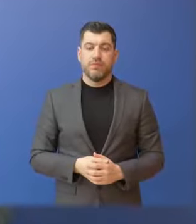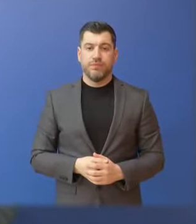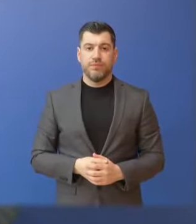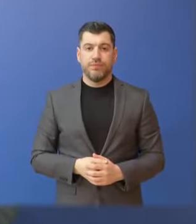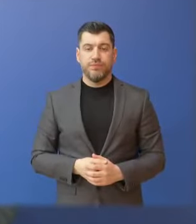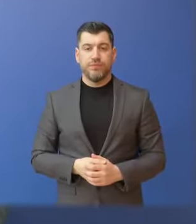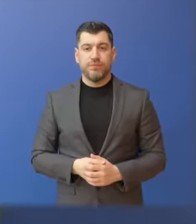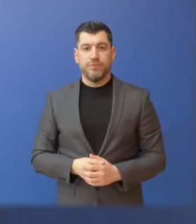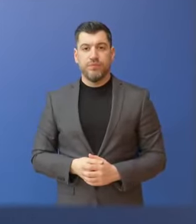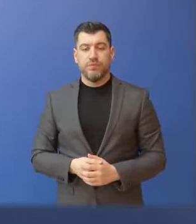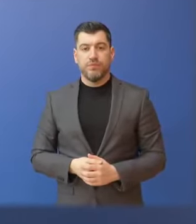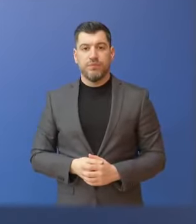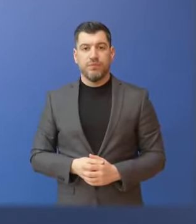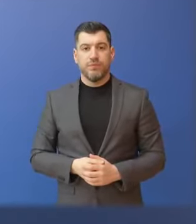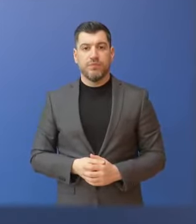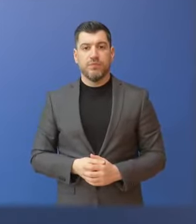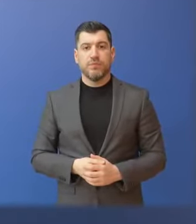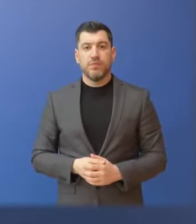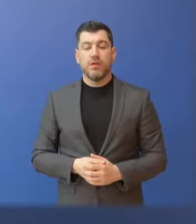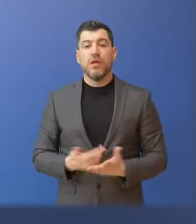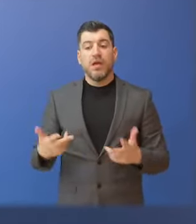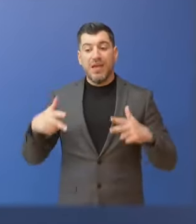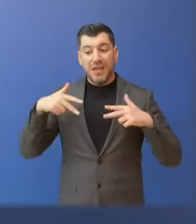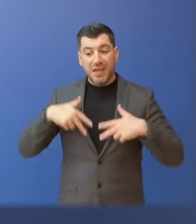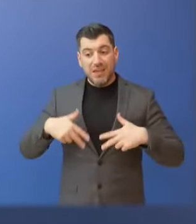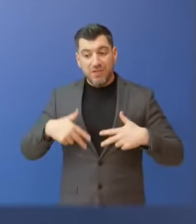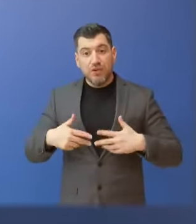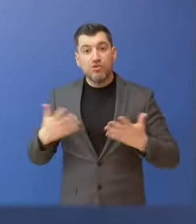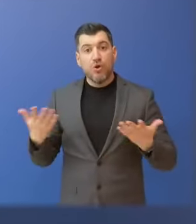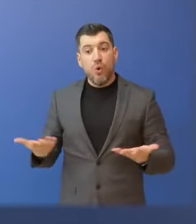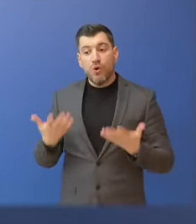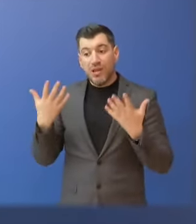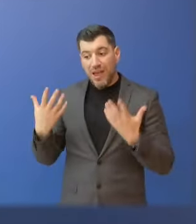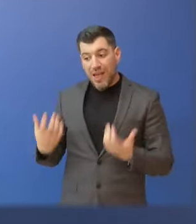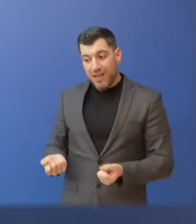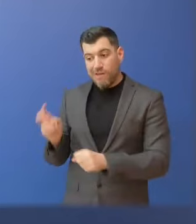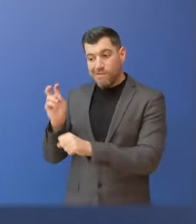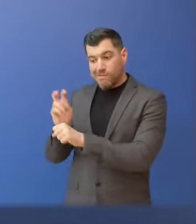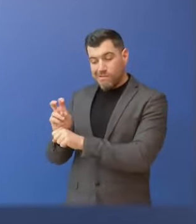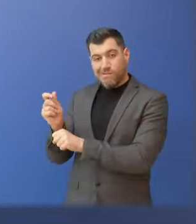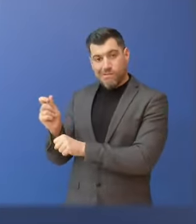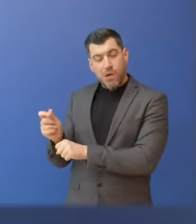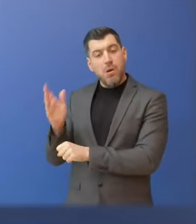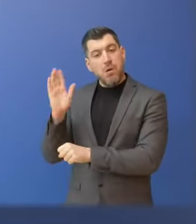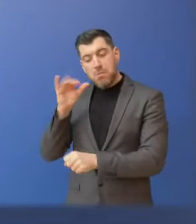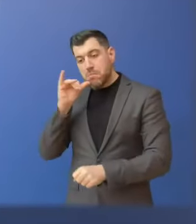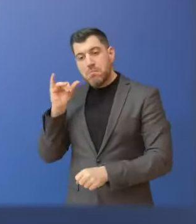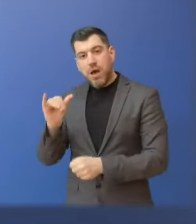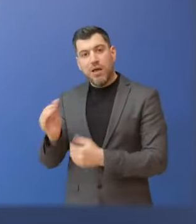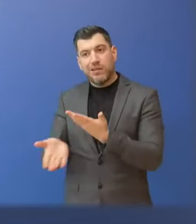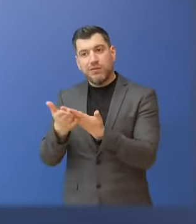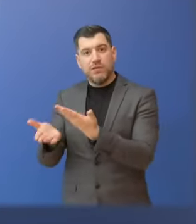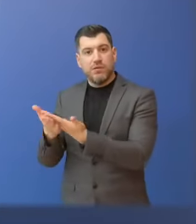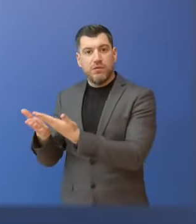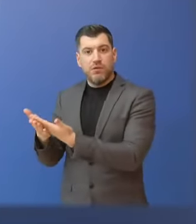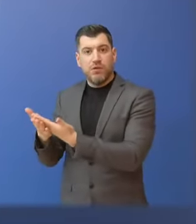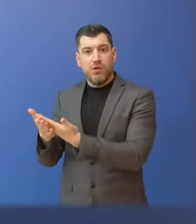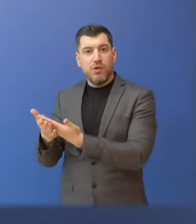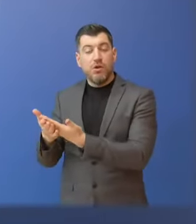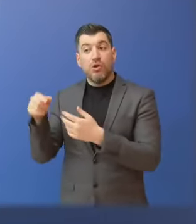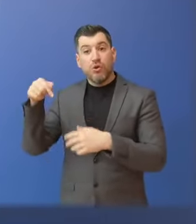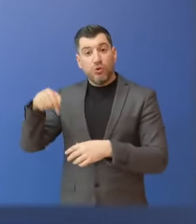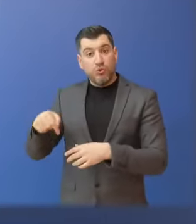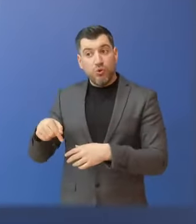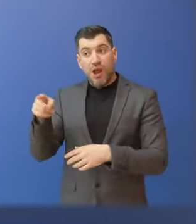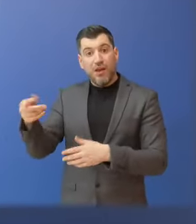δημοσιονομικά τον τρόπο να κάνει ότι καλύτερο μπορεί γιατί δεν είναι το μοναδικό αίτημα αυτή τη στιγμή δεν μπορώ να σας απαντήσω γιατί δεν γνωρίζω αν η υπάρχει κάτι